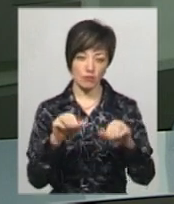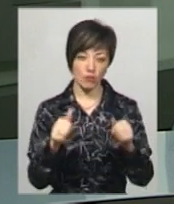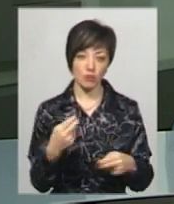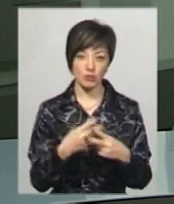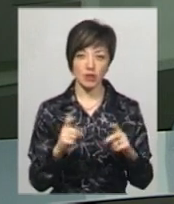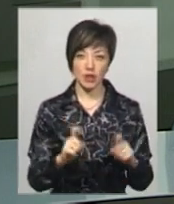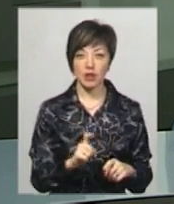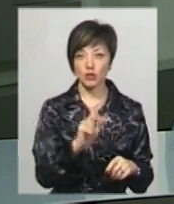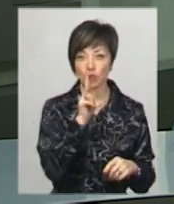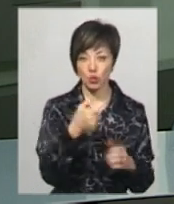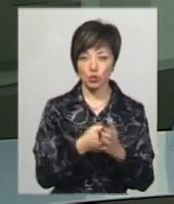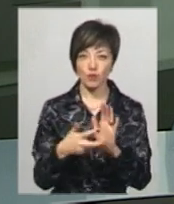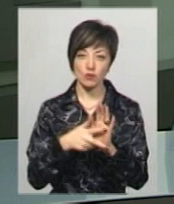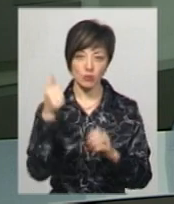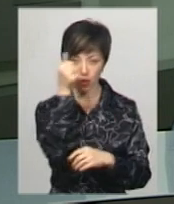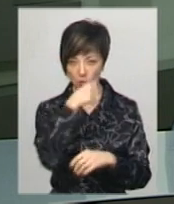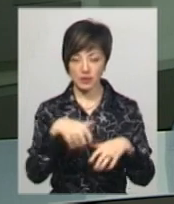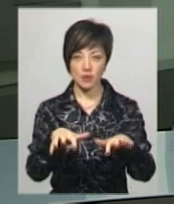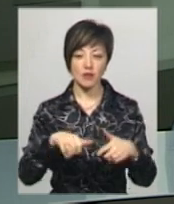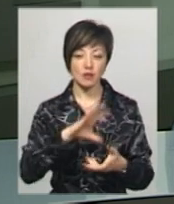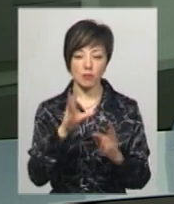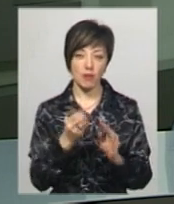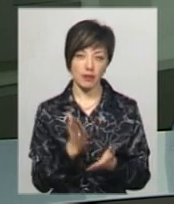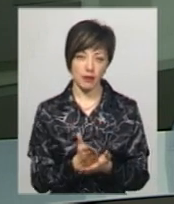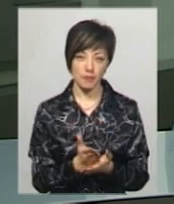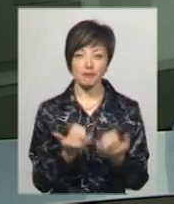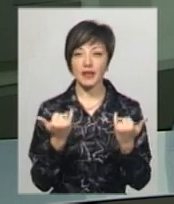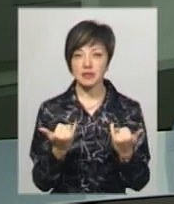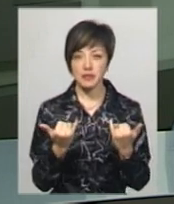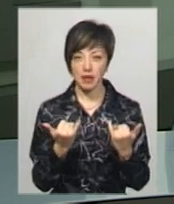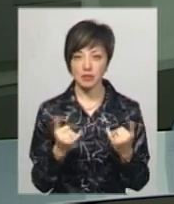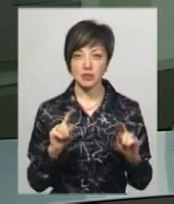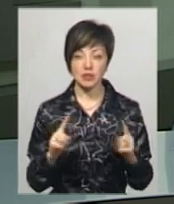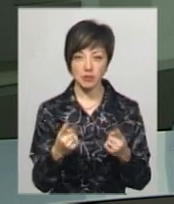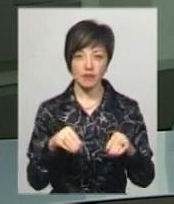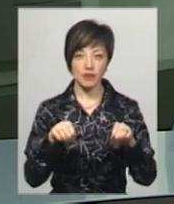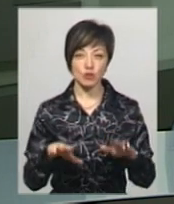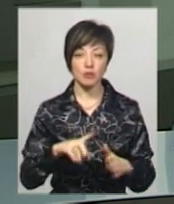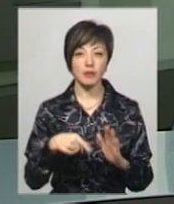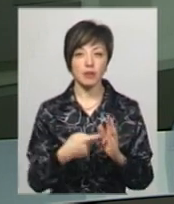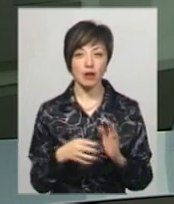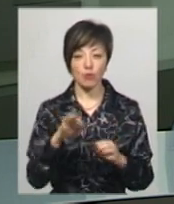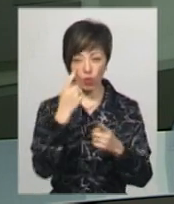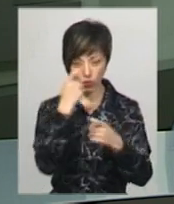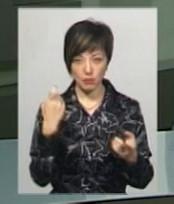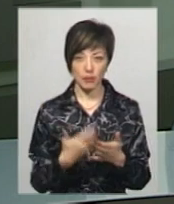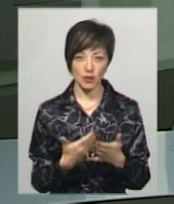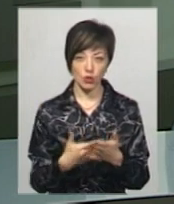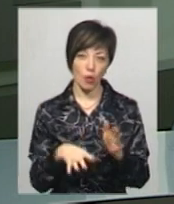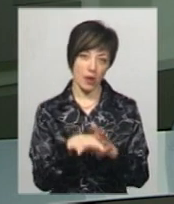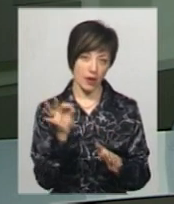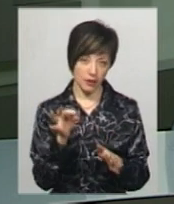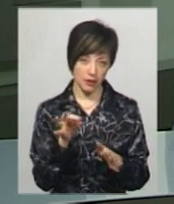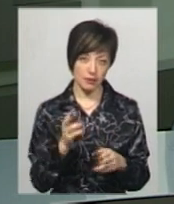позбавлення волі на строк від 3 до 8 років з конфіскацією майна. Зараз стосовно затриманого вирішується питання про оголошення підозри та обрання